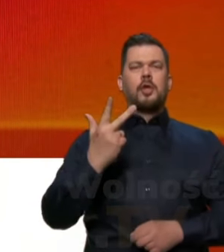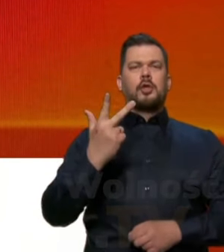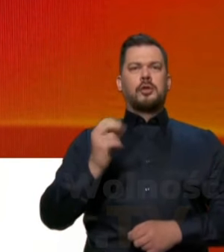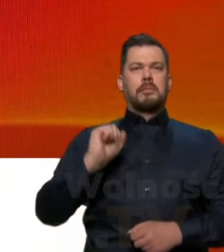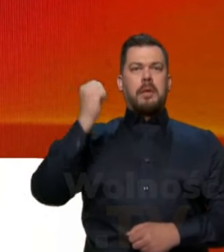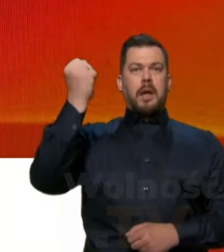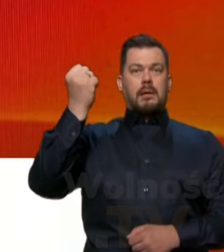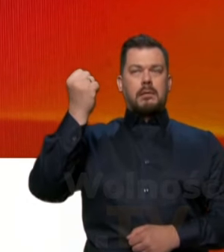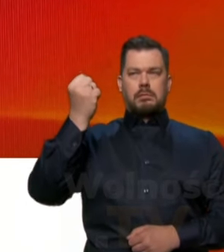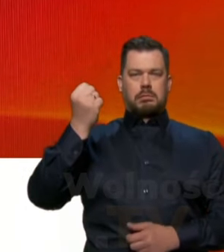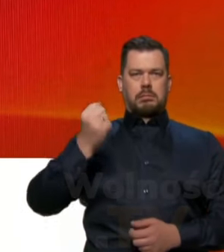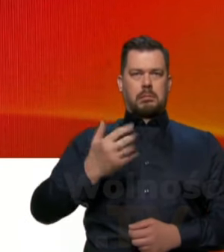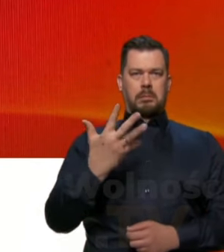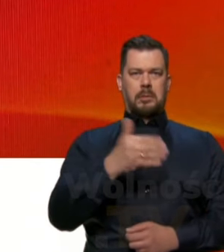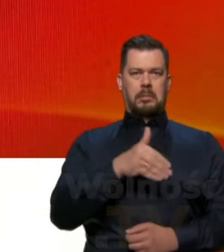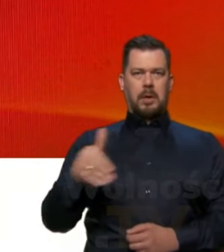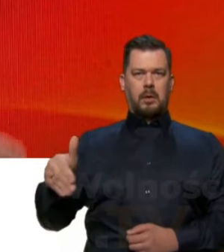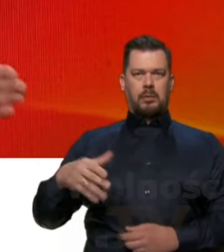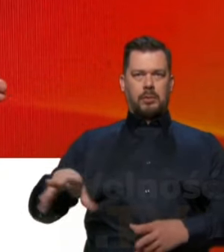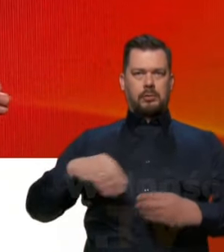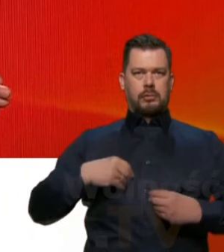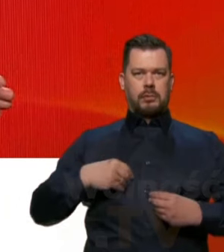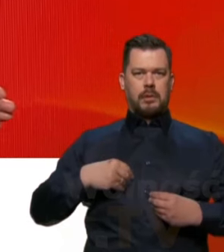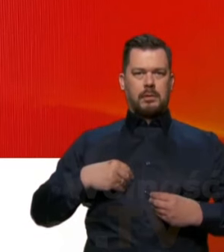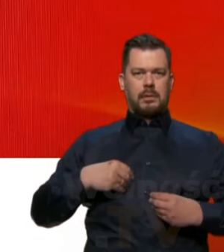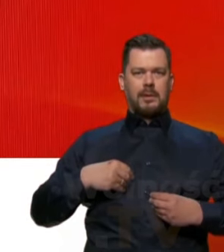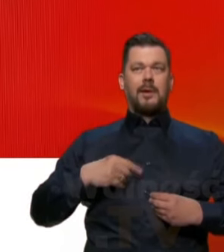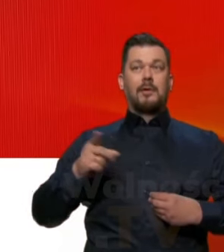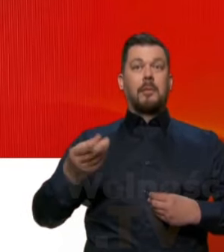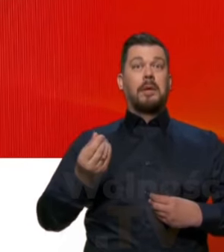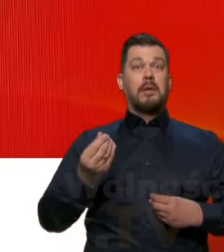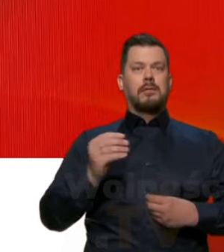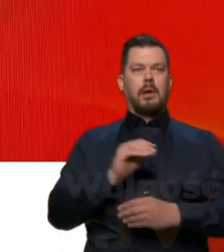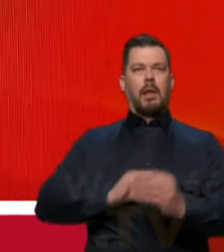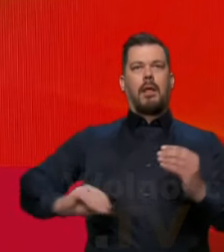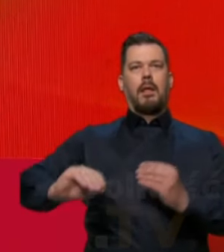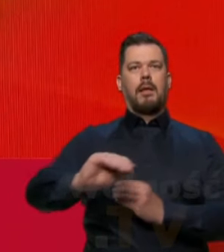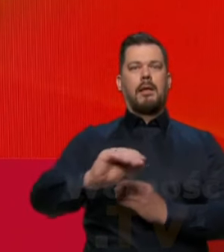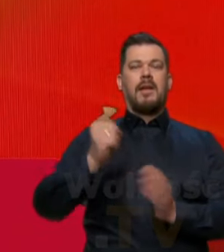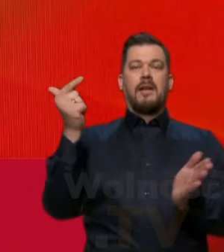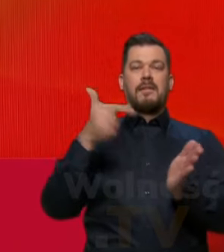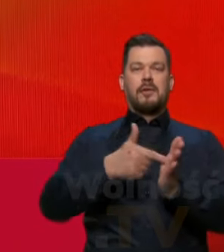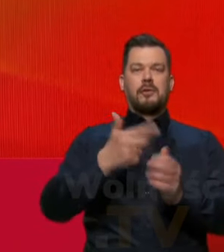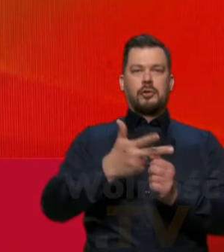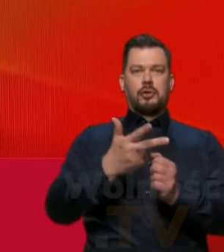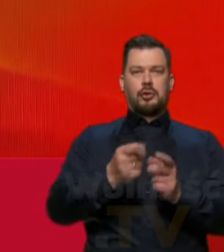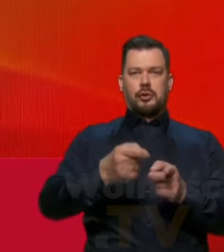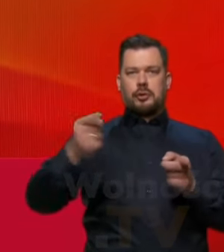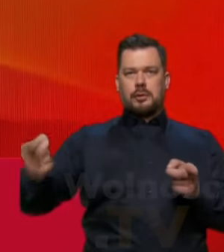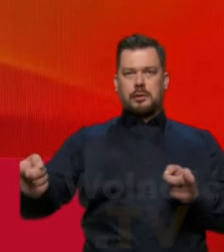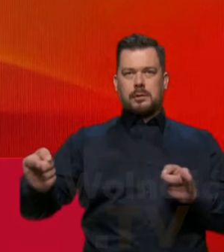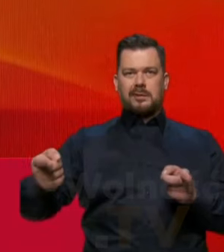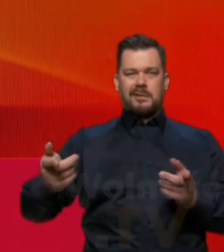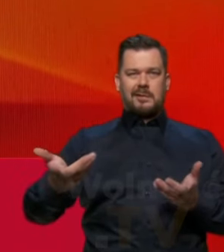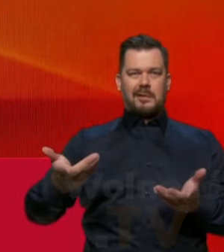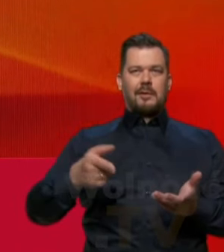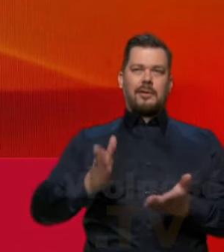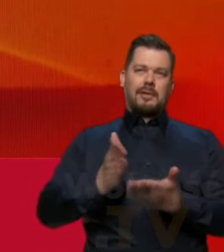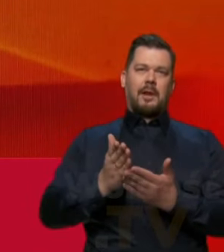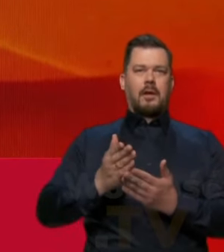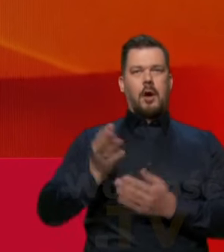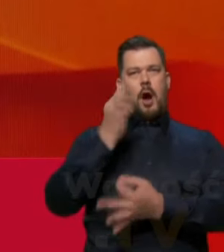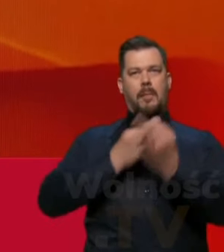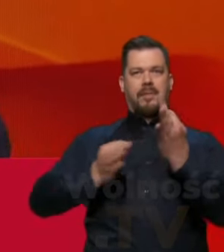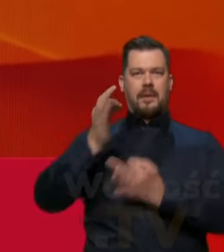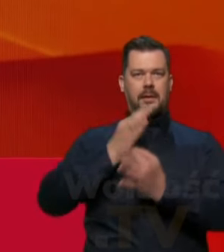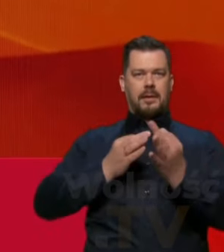tak naprawdę 5 milionów wpłynęło do warszawskiego budżetu, bo to były pieniądze, które mieliśmy dostać do roku 2030, czyli po prostu gruszki na wierzbie, a gdyby